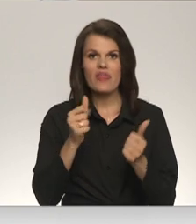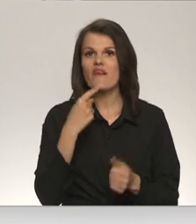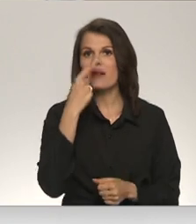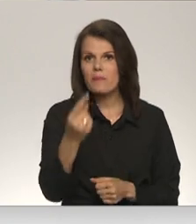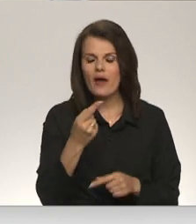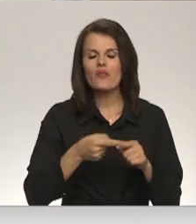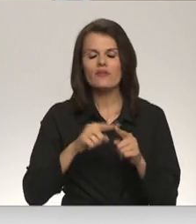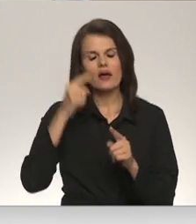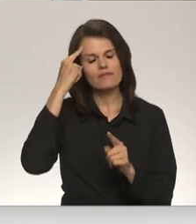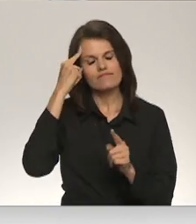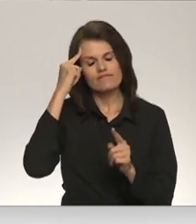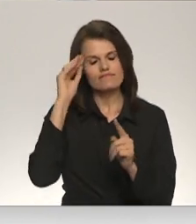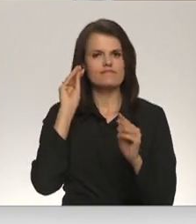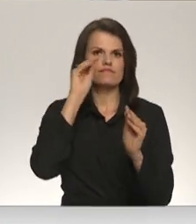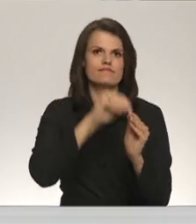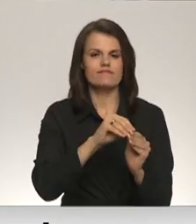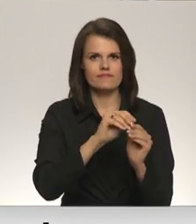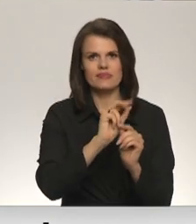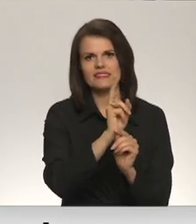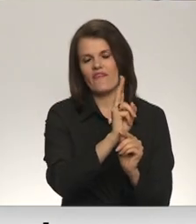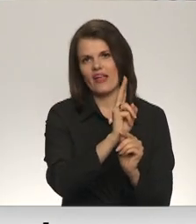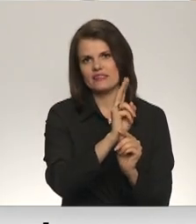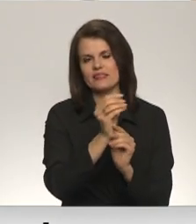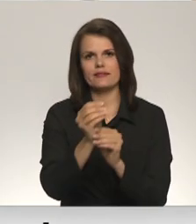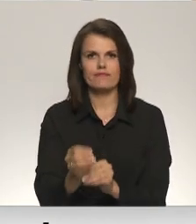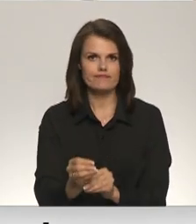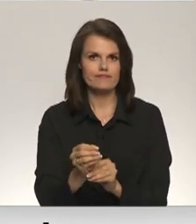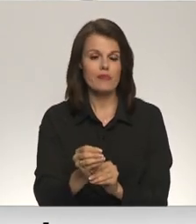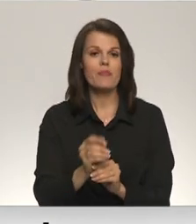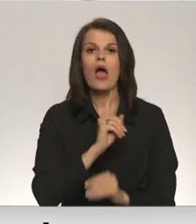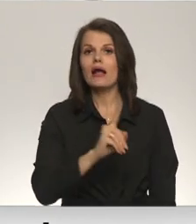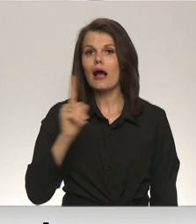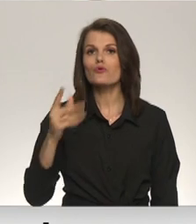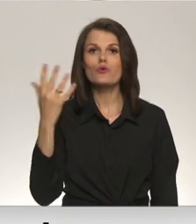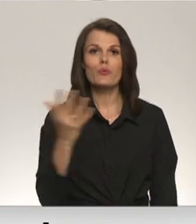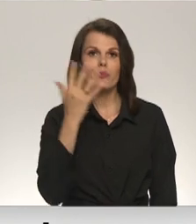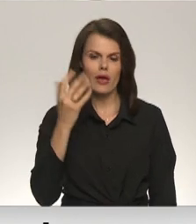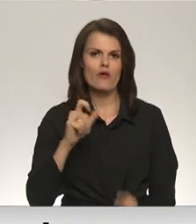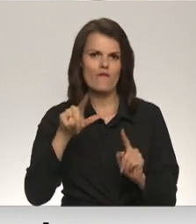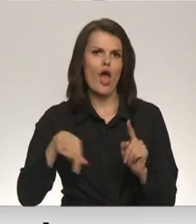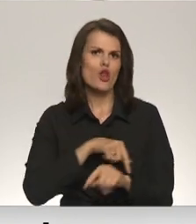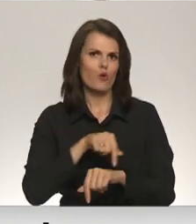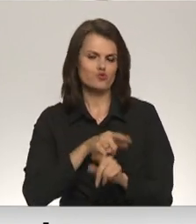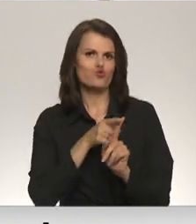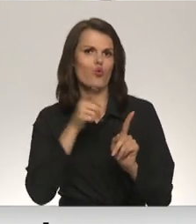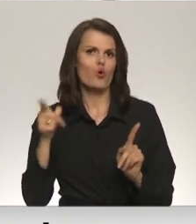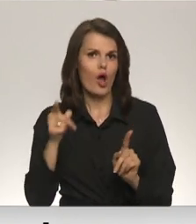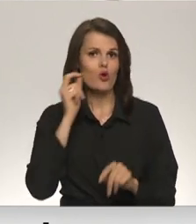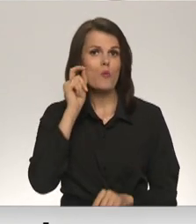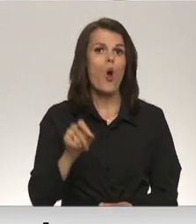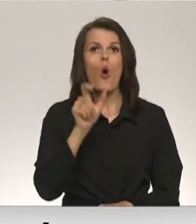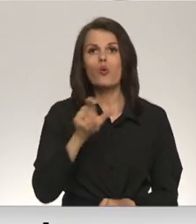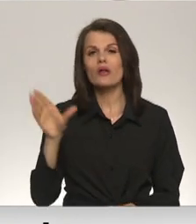to mēs ieliekam šajā iedegtajā svecītē. Katru piekdienu vairāk stundu garumā Ukraiņiem būs iespēja tikties